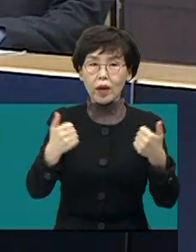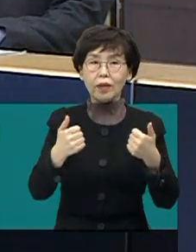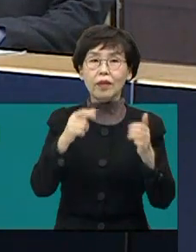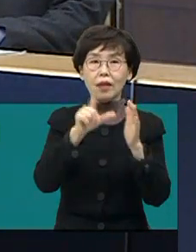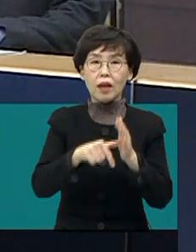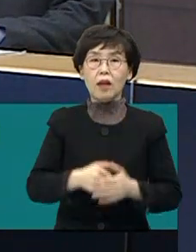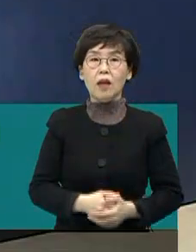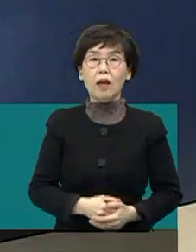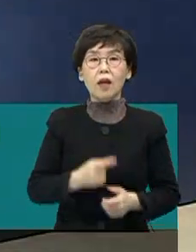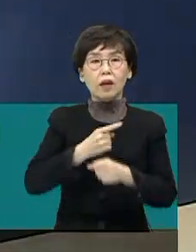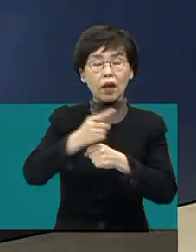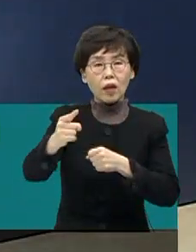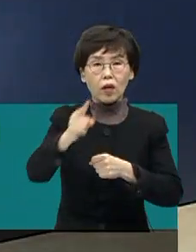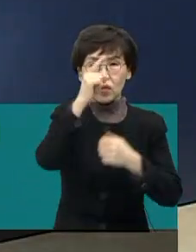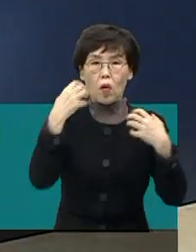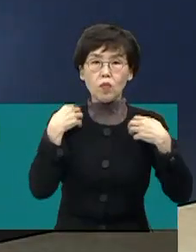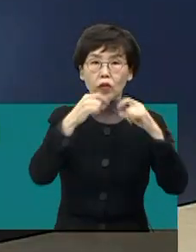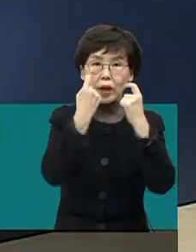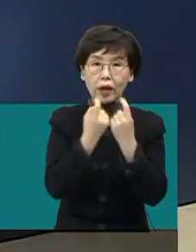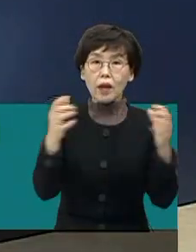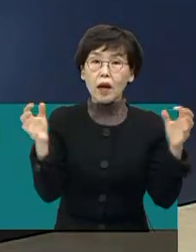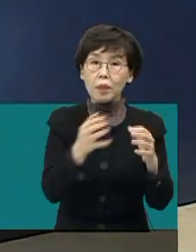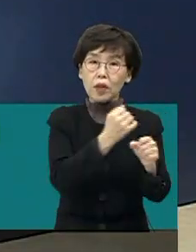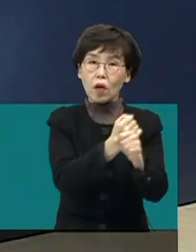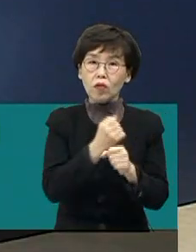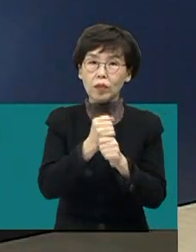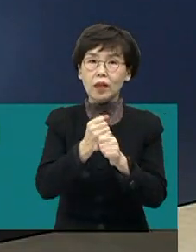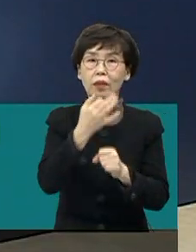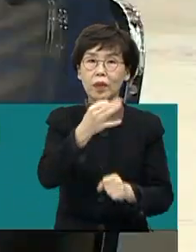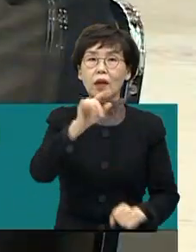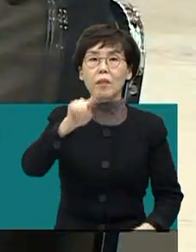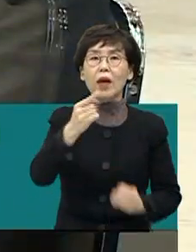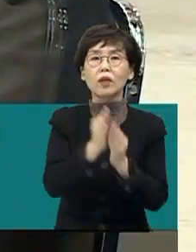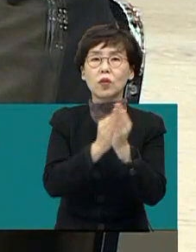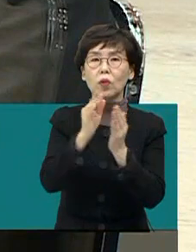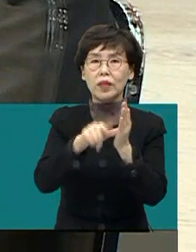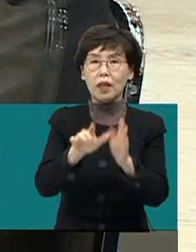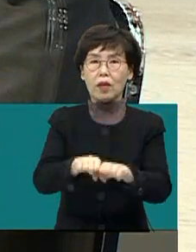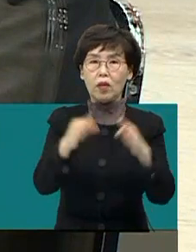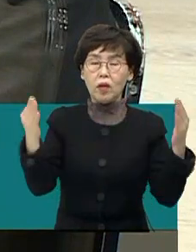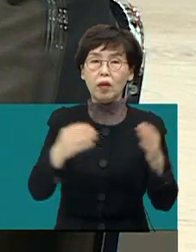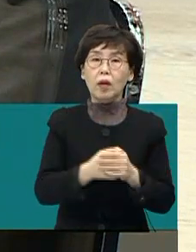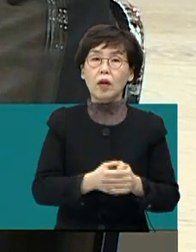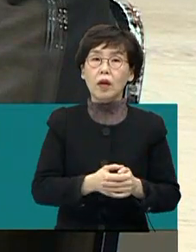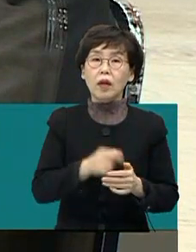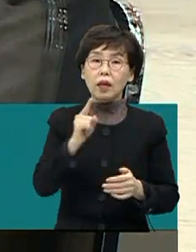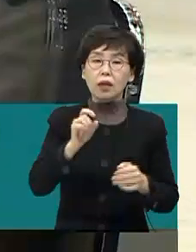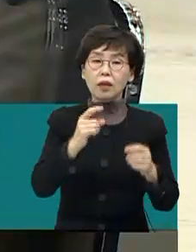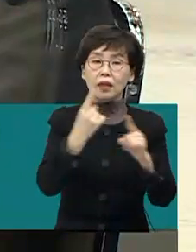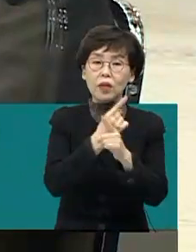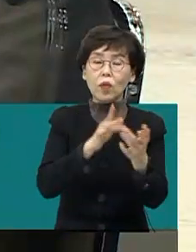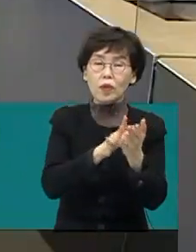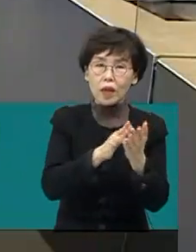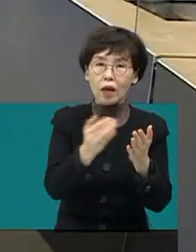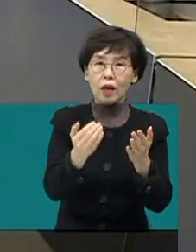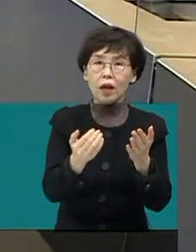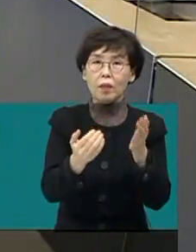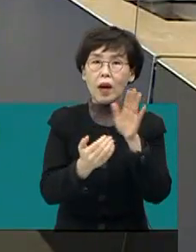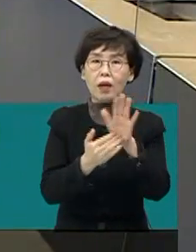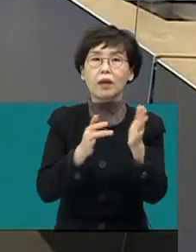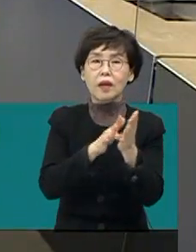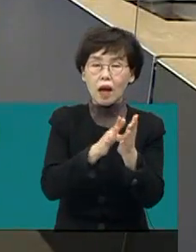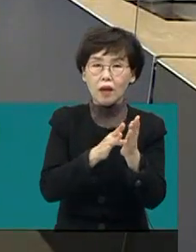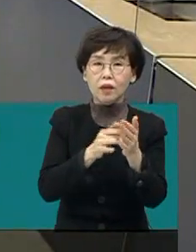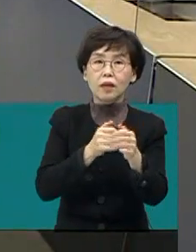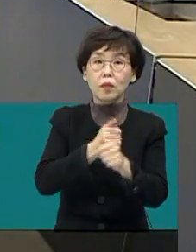전원회의에서 내년은 정부와 민간을 합쳐 연구개발비 100조 시대를 열 거라며 이는 치료제와 백신 개발에 투입돼 코로나 극복의